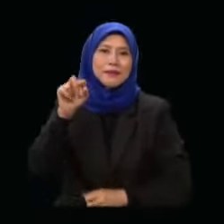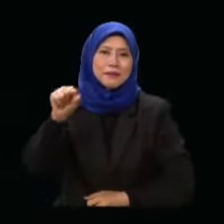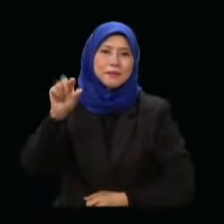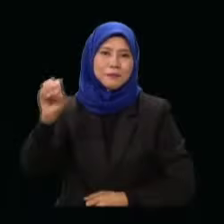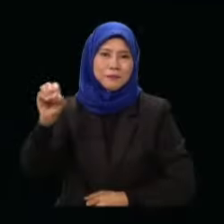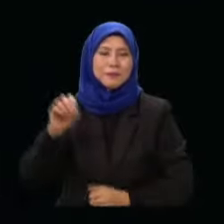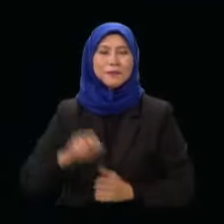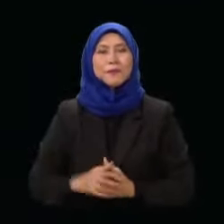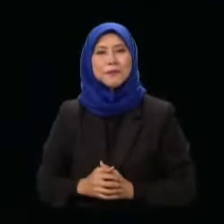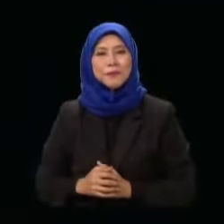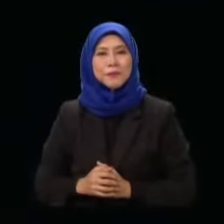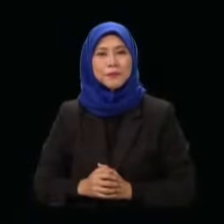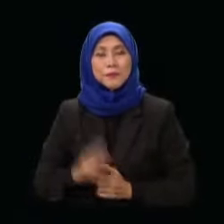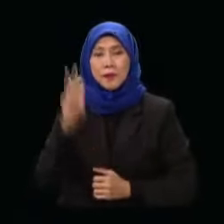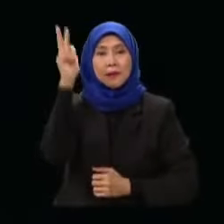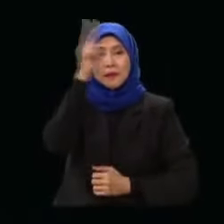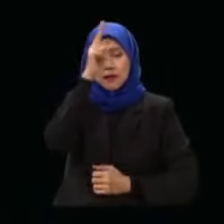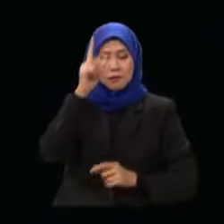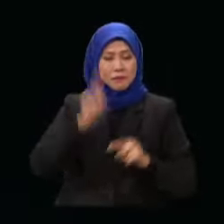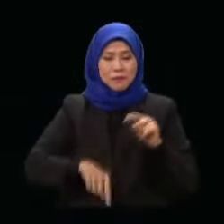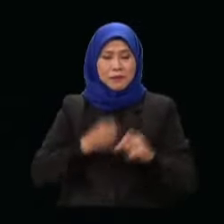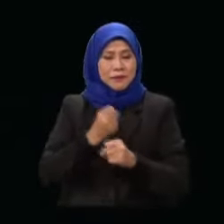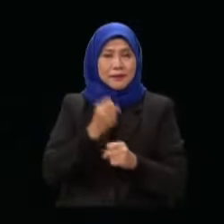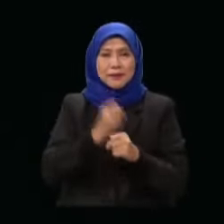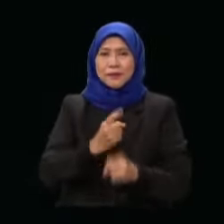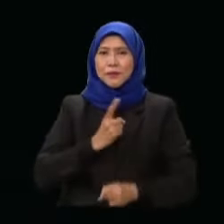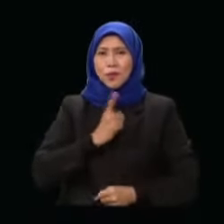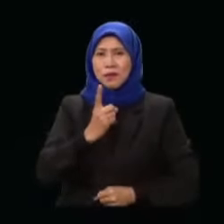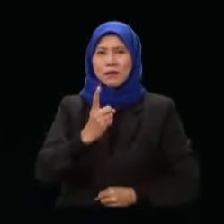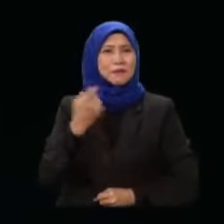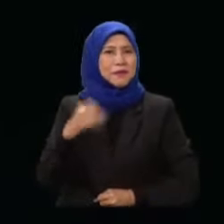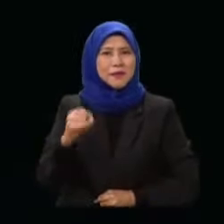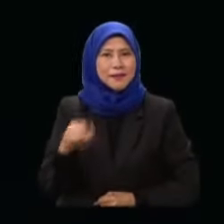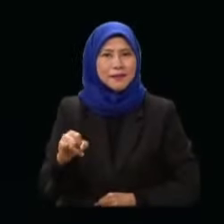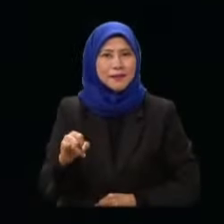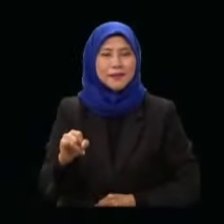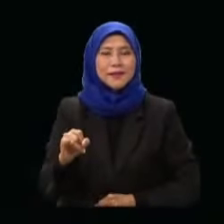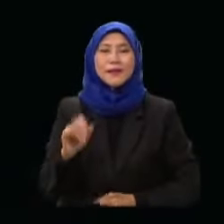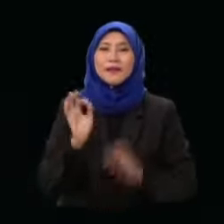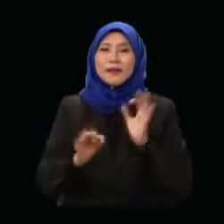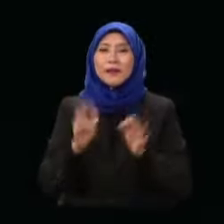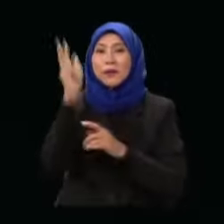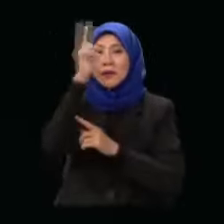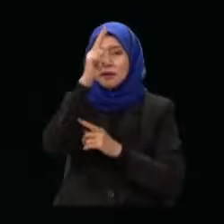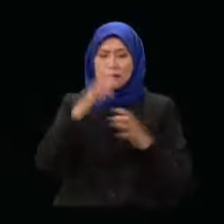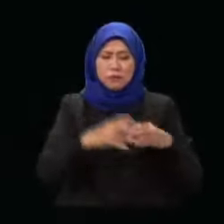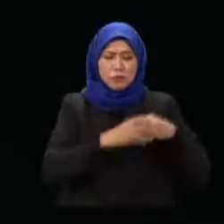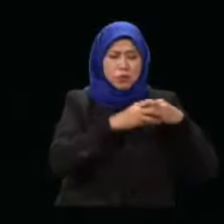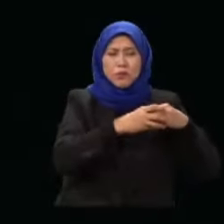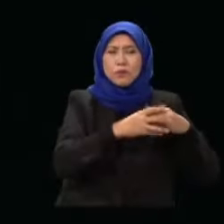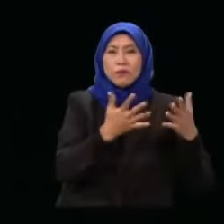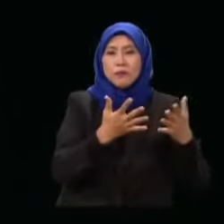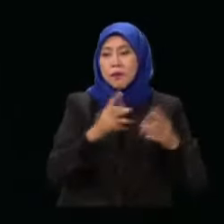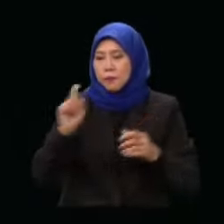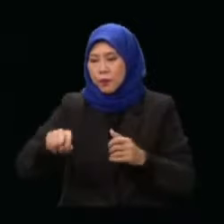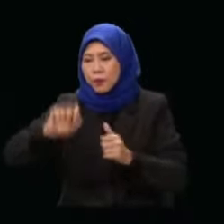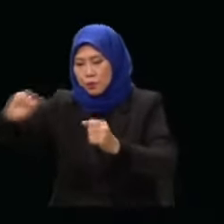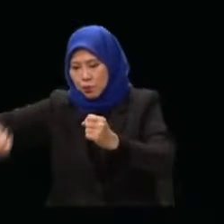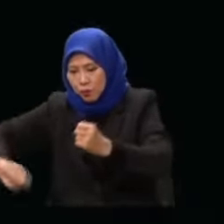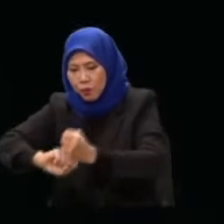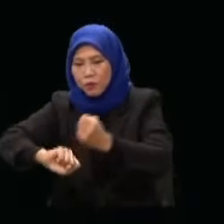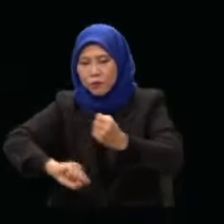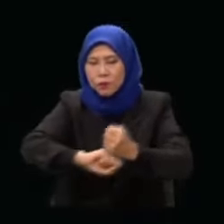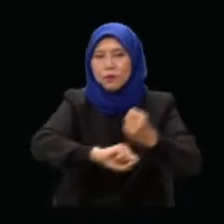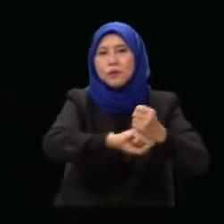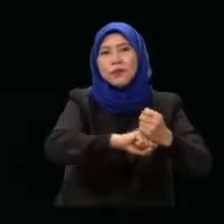kerajaannya kanal kita kerajaan tak boleh bekerja style-style Oh ya tak boleh kalau kita gtz kita perlukan sokongan kepada